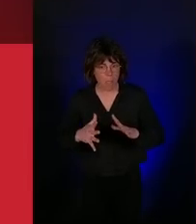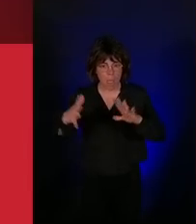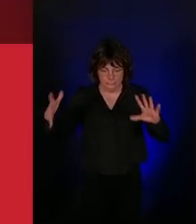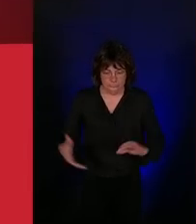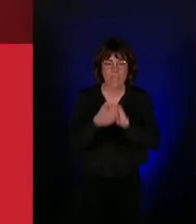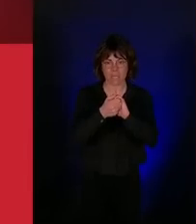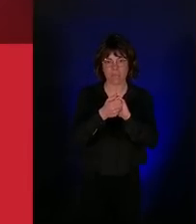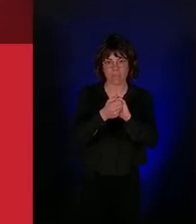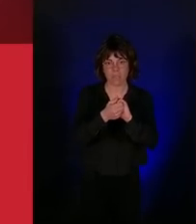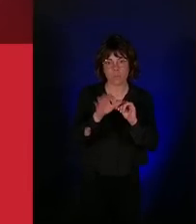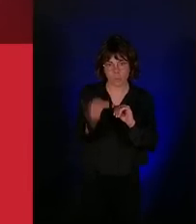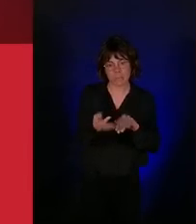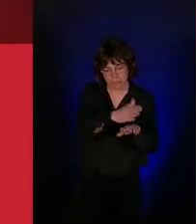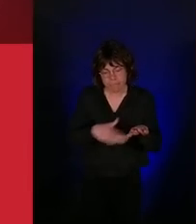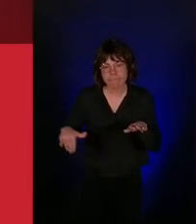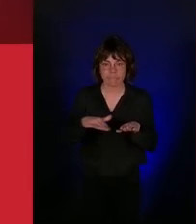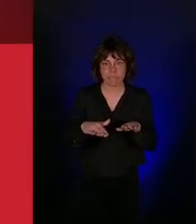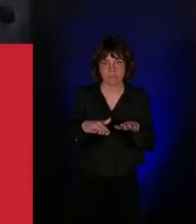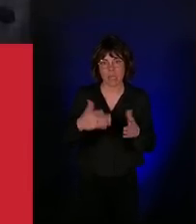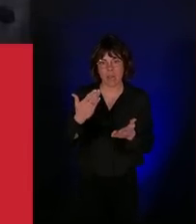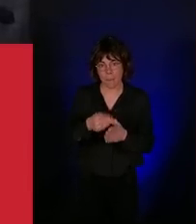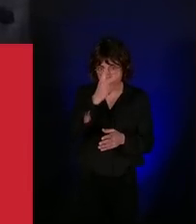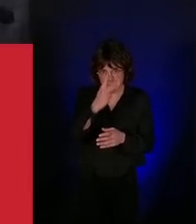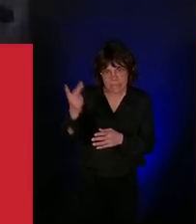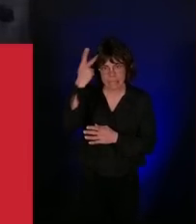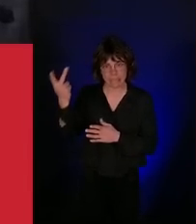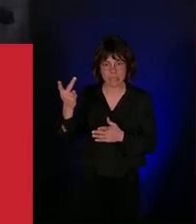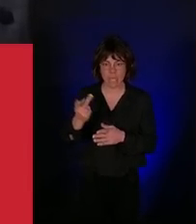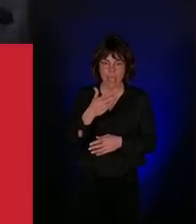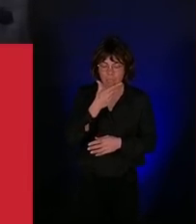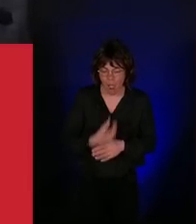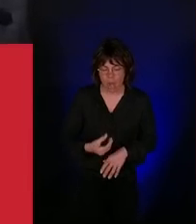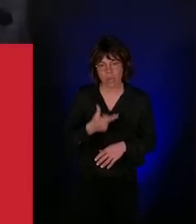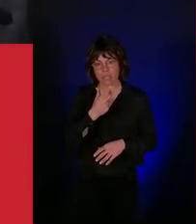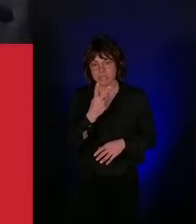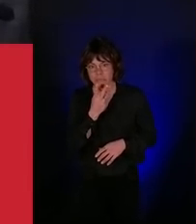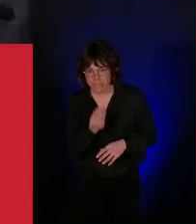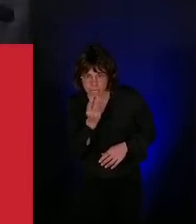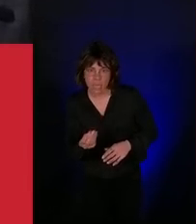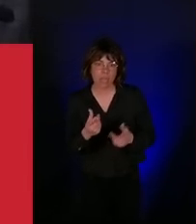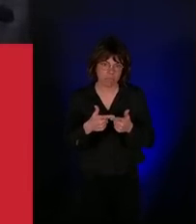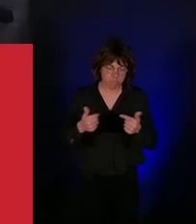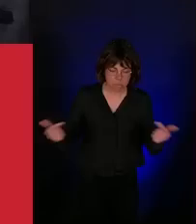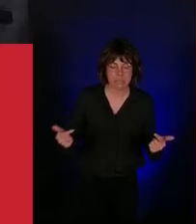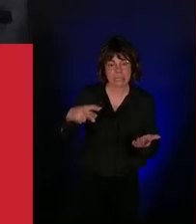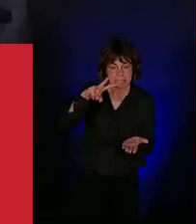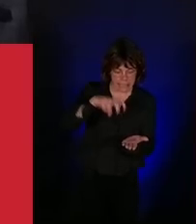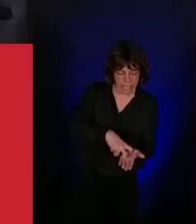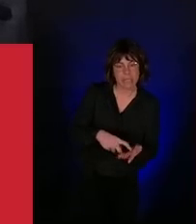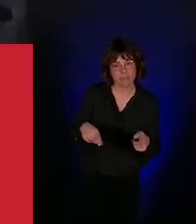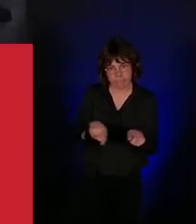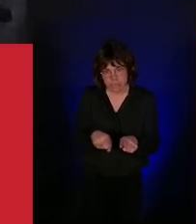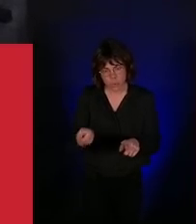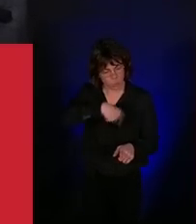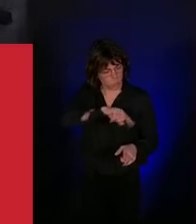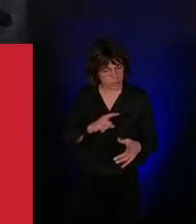plus. De la Palestine à l'Ukraine, en passant par l'Irak, l'Afghanistan et la Syrie, notre internationalisme syndical